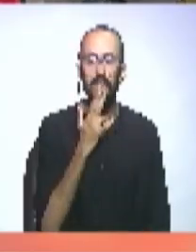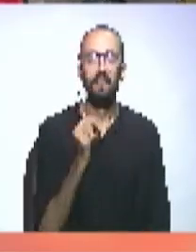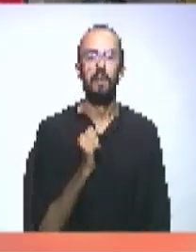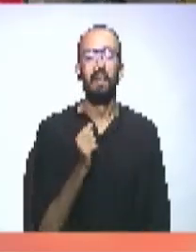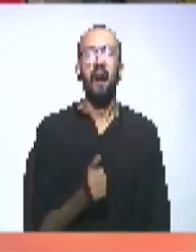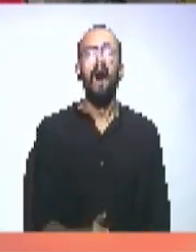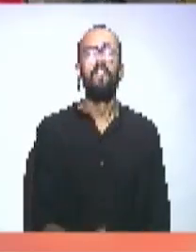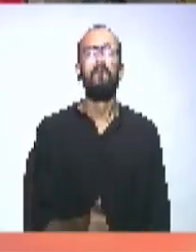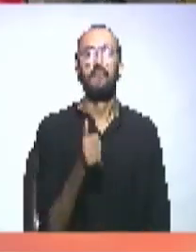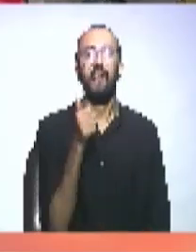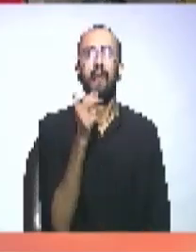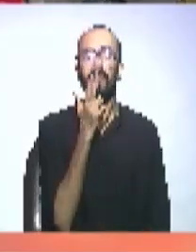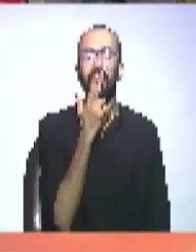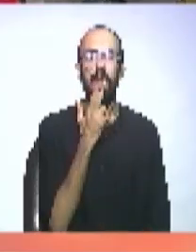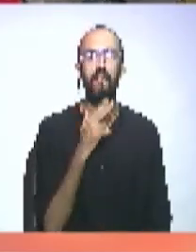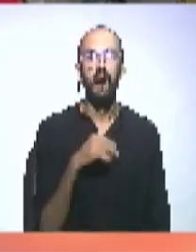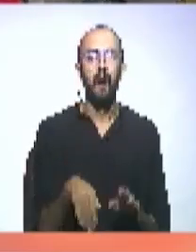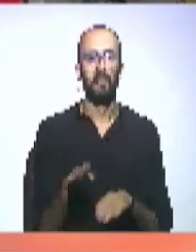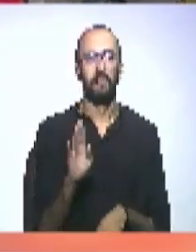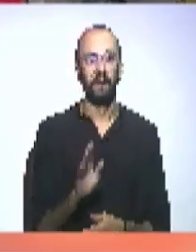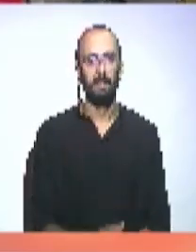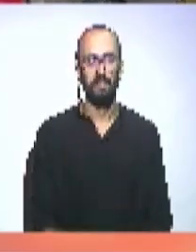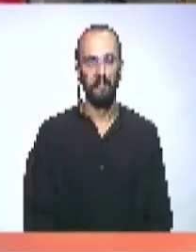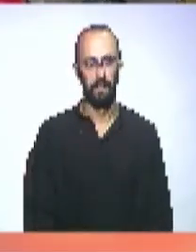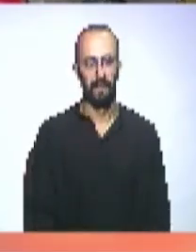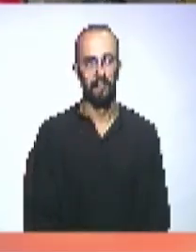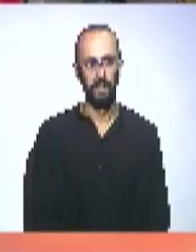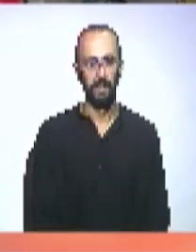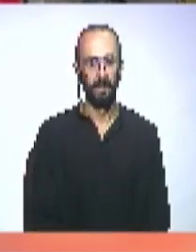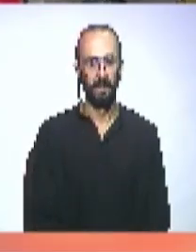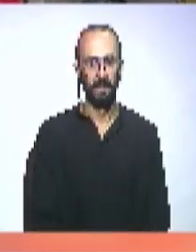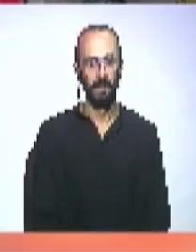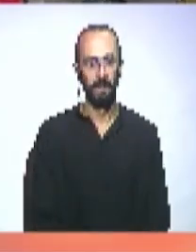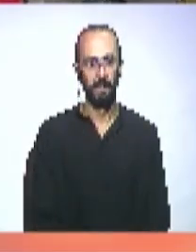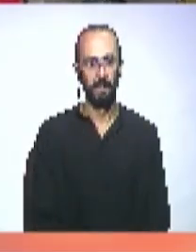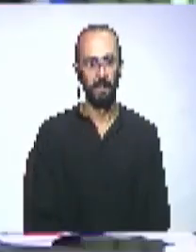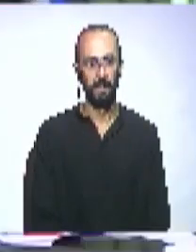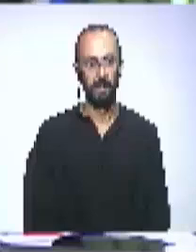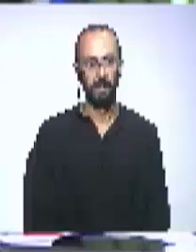البيت اوفر وانضف من ان نشتريها من بره. بصي بقى دكتوره،